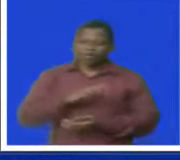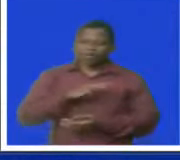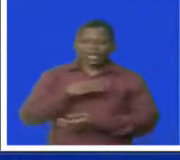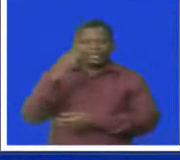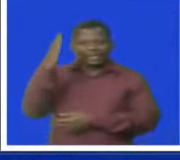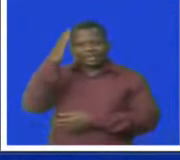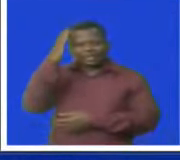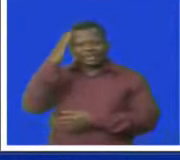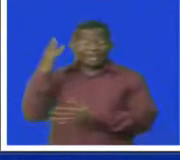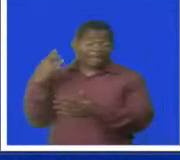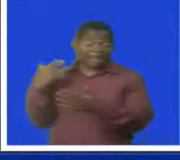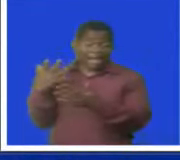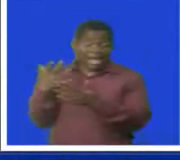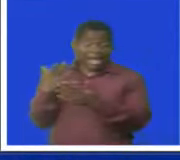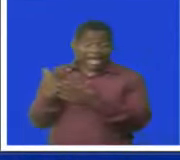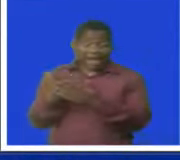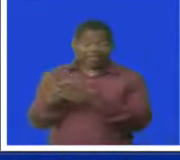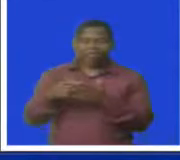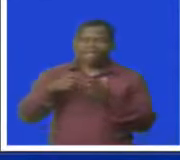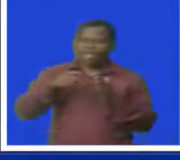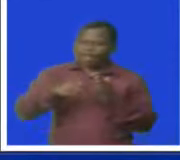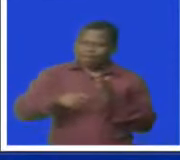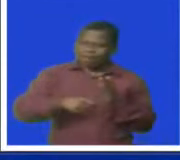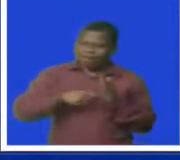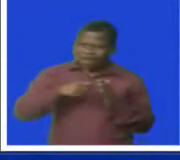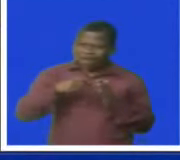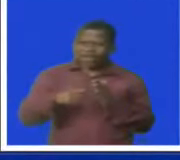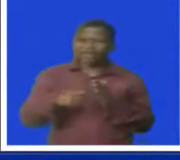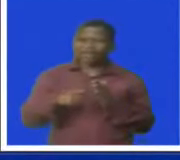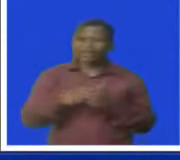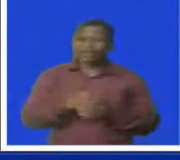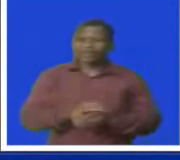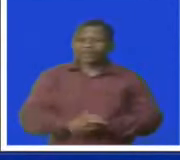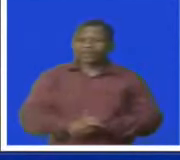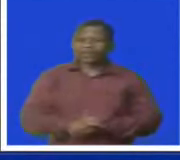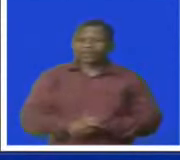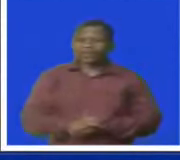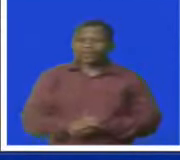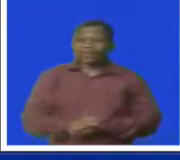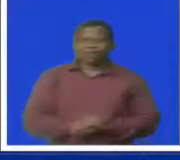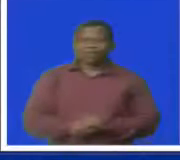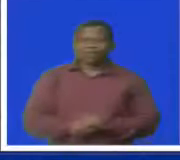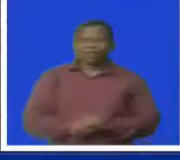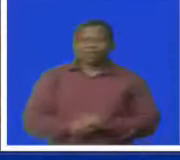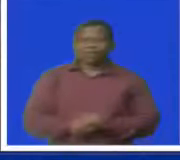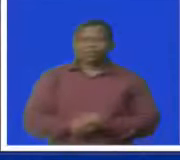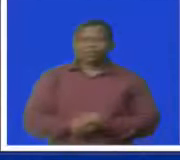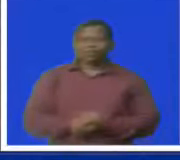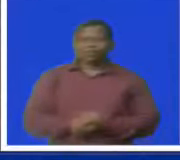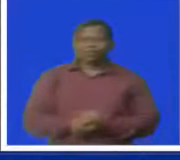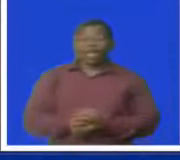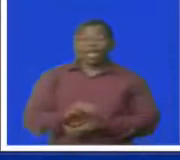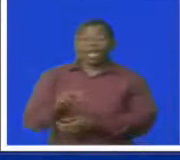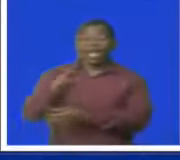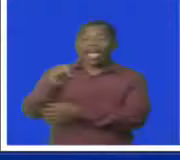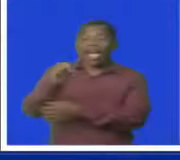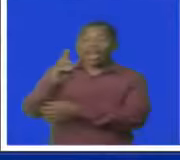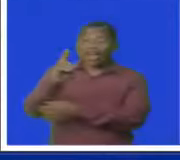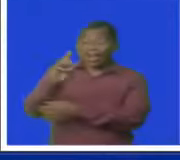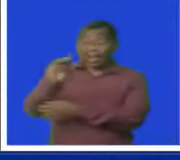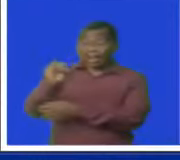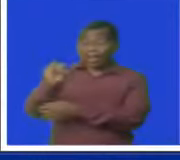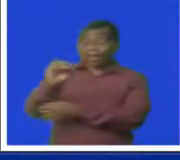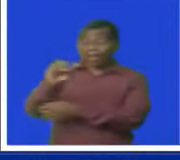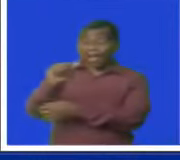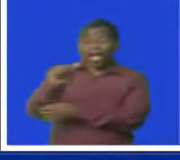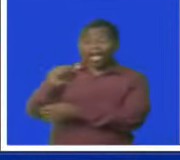wemanti kulendzawo ukuthi TTB ufike just at the right time. Victor Mahlalela welibandla lekuphunga tehlakalo lobe kamelele